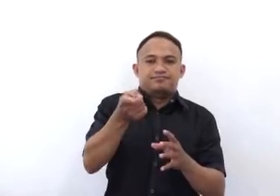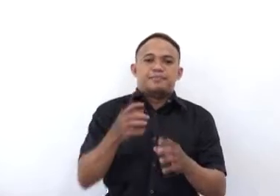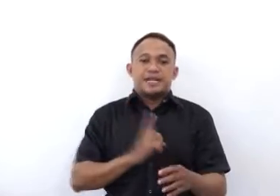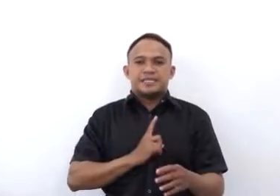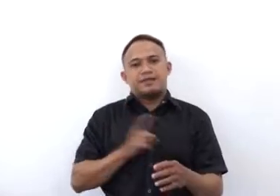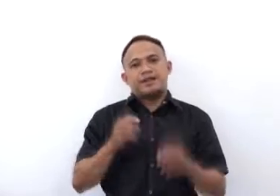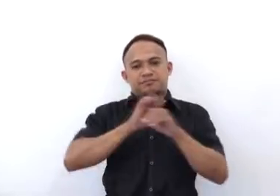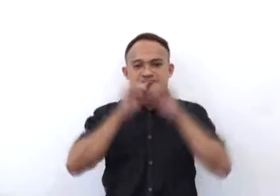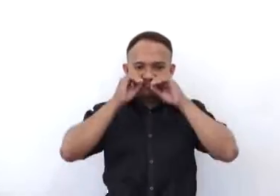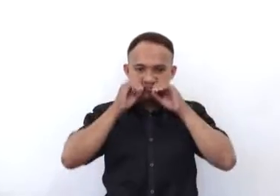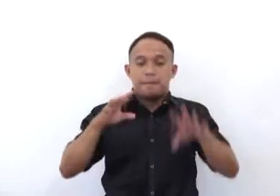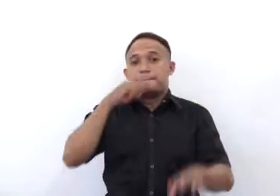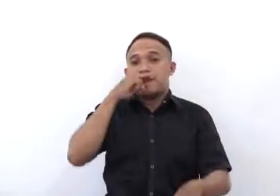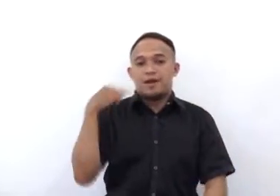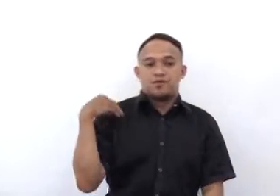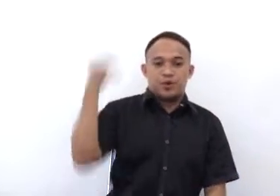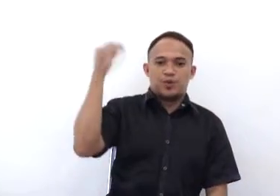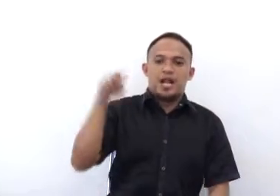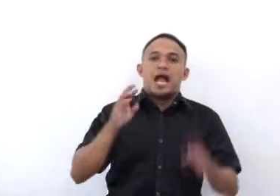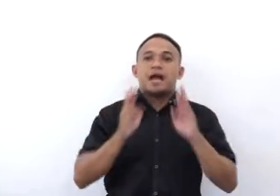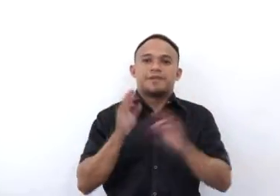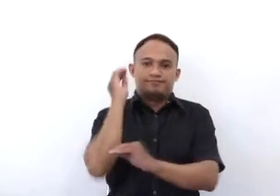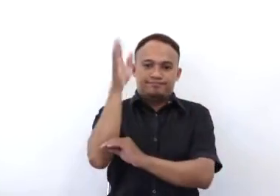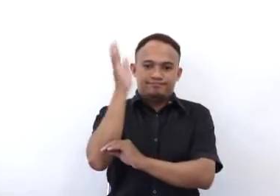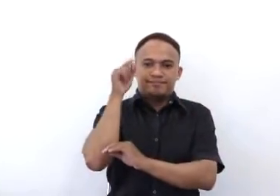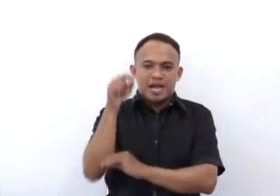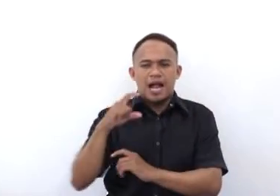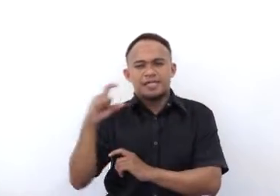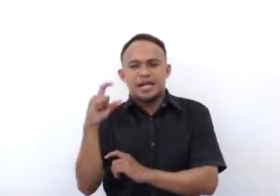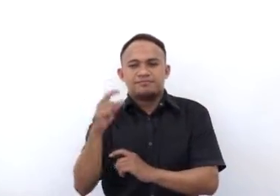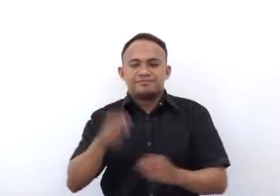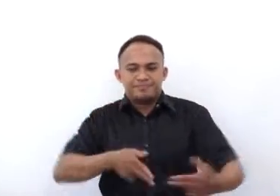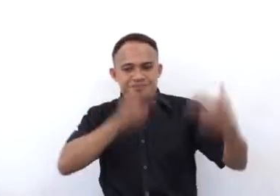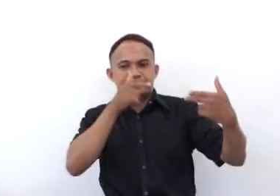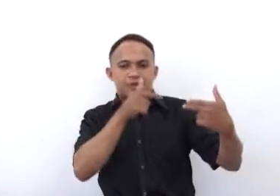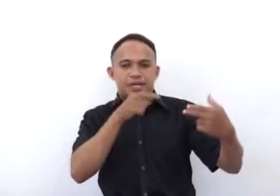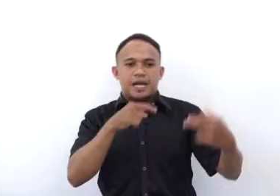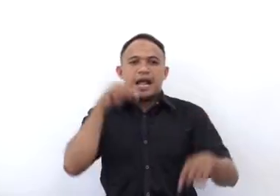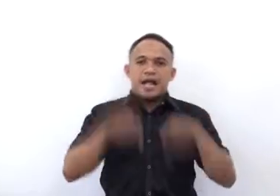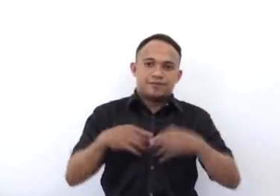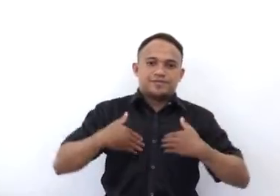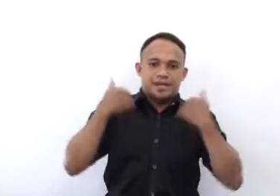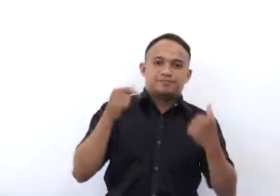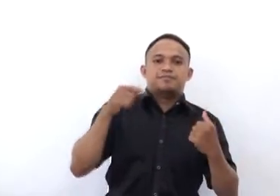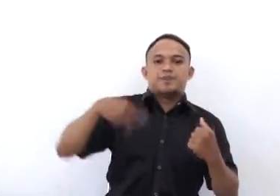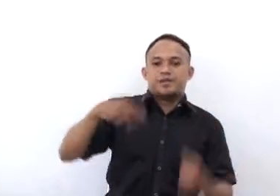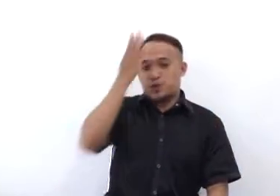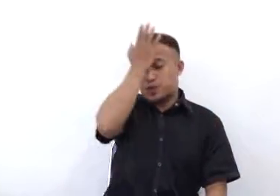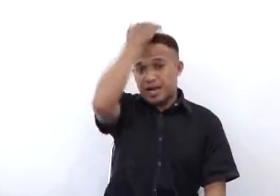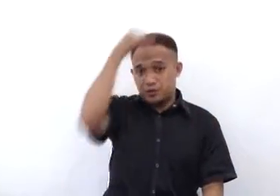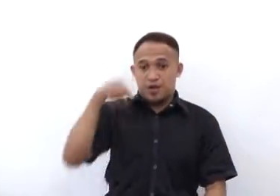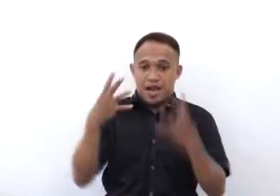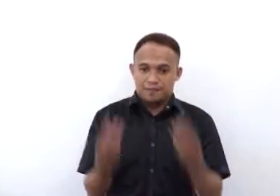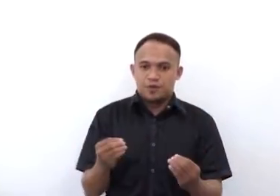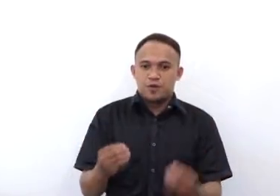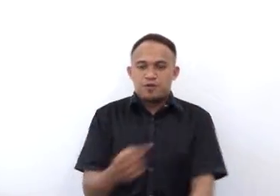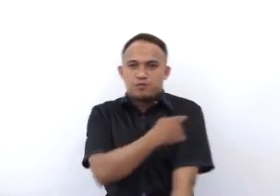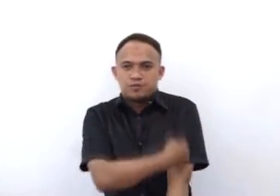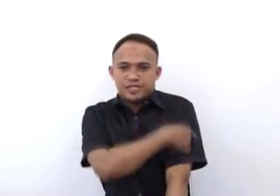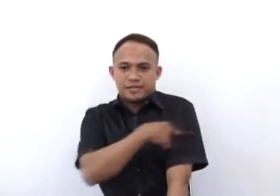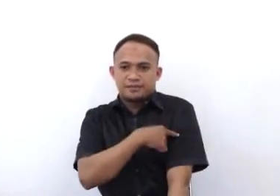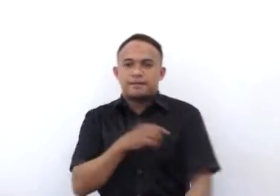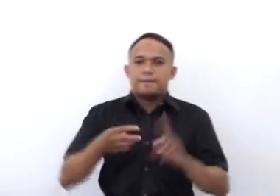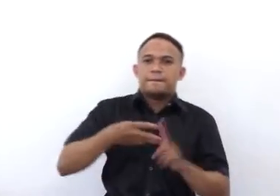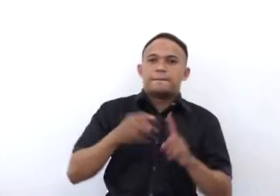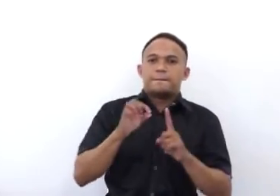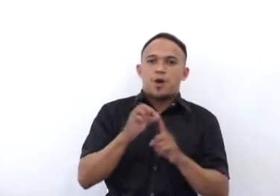rapat secara daring dengan Dinas Kesehatan Provinsi, Kabupaten Kota, Puskesmas, BPOM, dan para Direktur Rumah Sakit